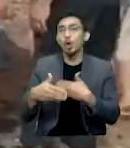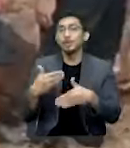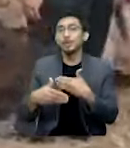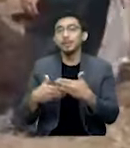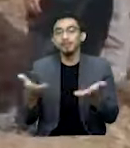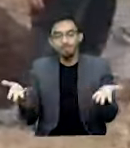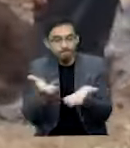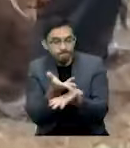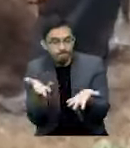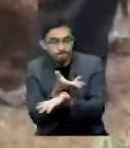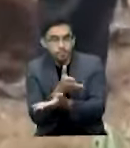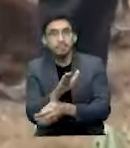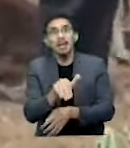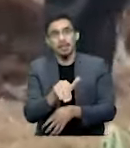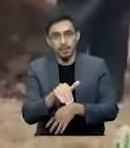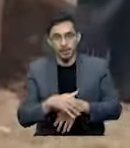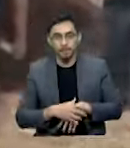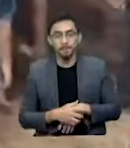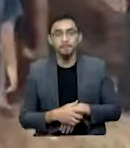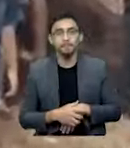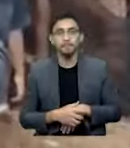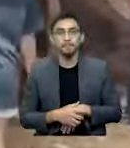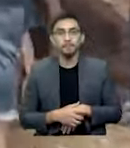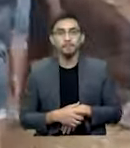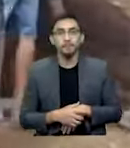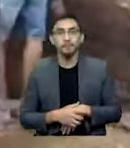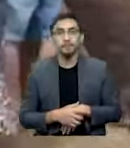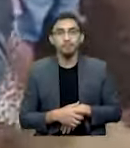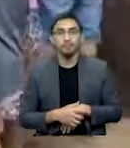tanah. Dari Jember, Jawa Timur, Babang Sugiyarto, iNews melaporkan.